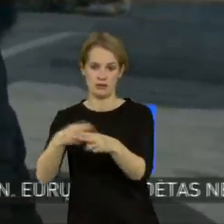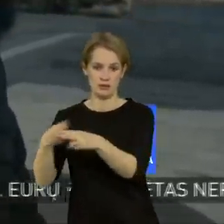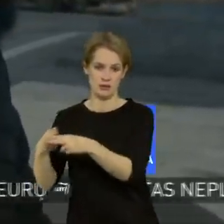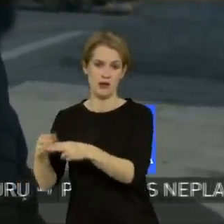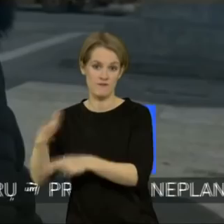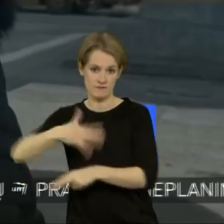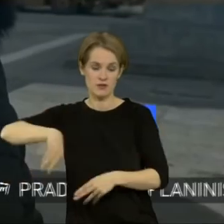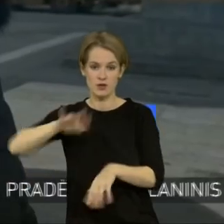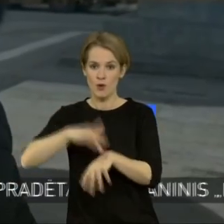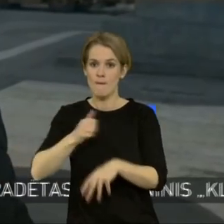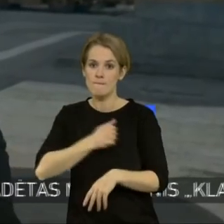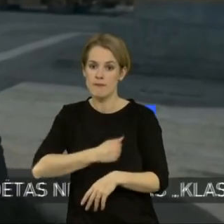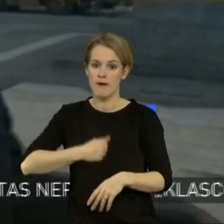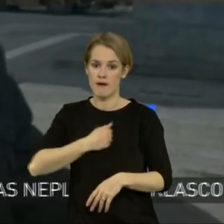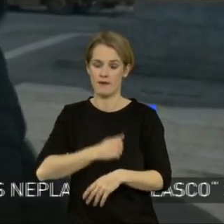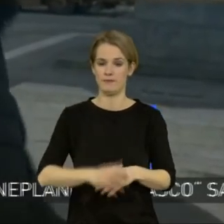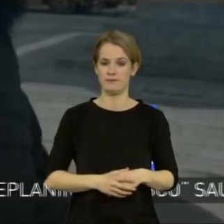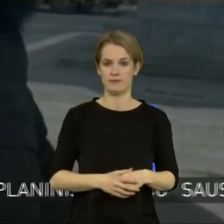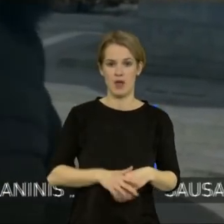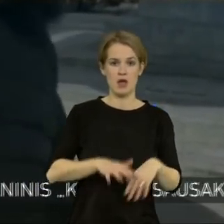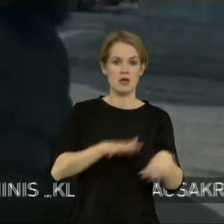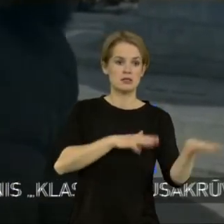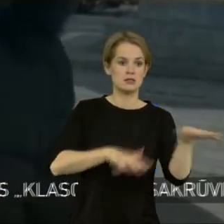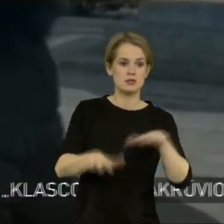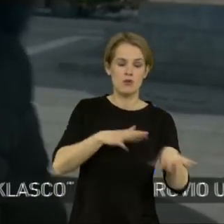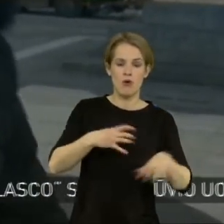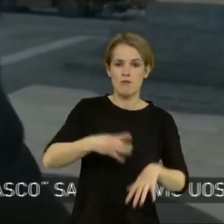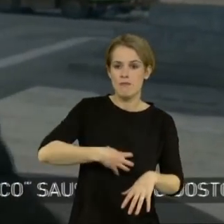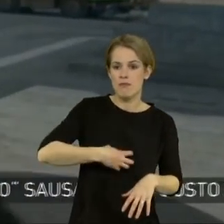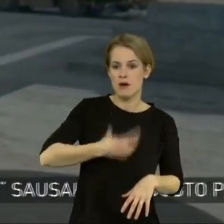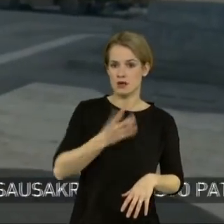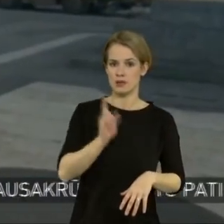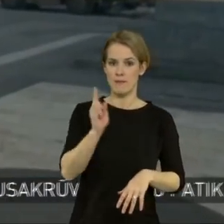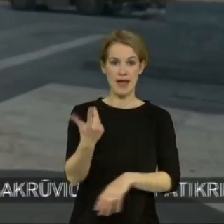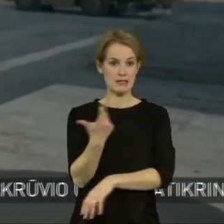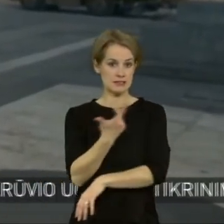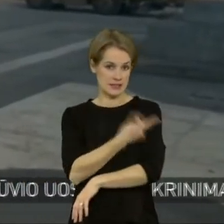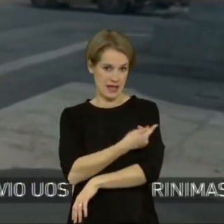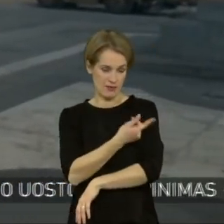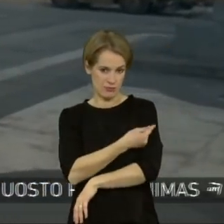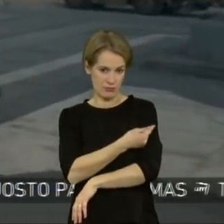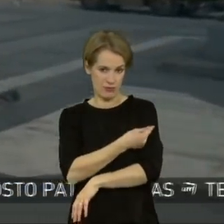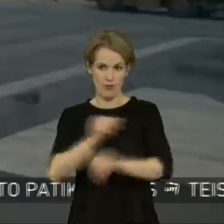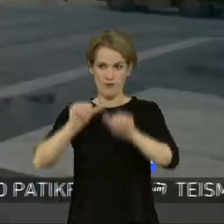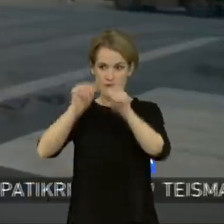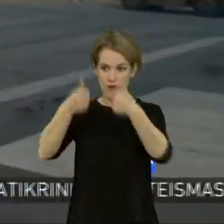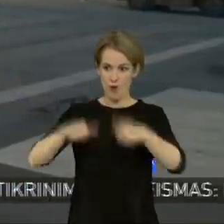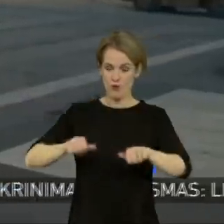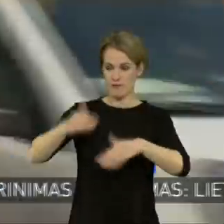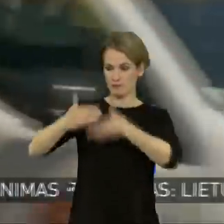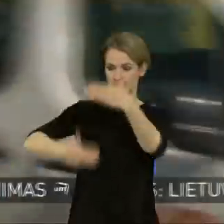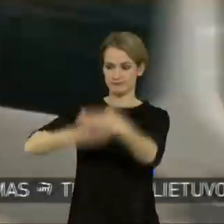Situacija absurdiška, turime sustabdyti užkratą, bet skiepų kampanija nesiseka gerai.